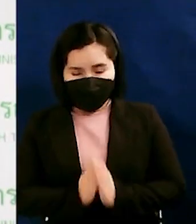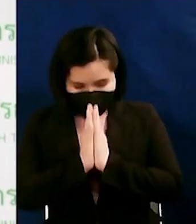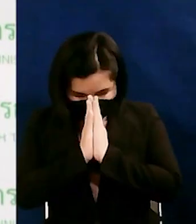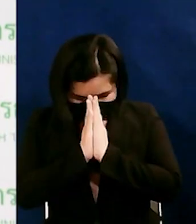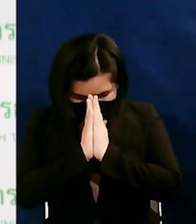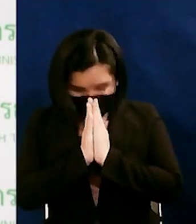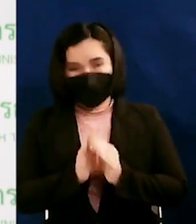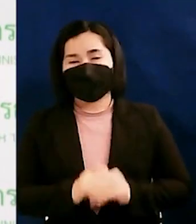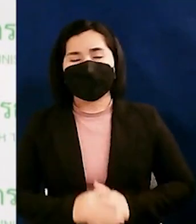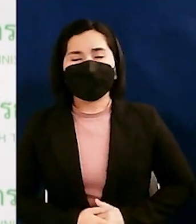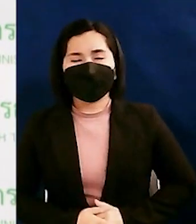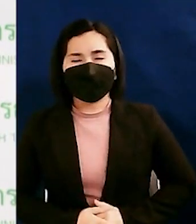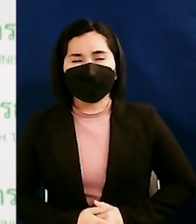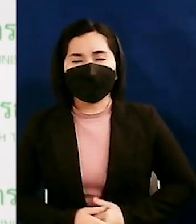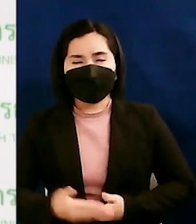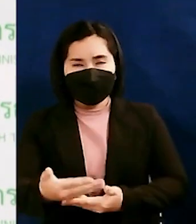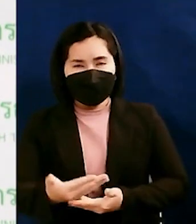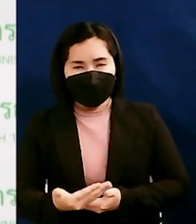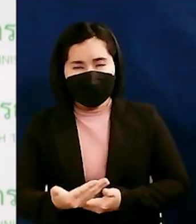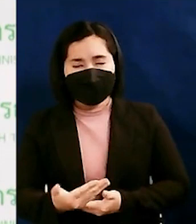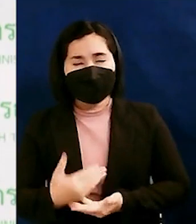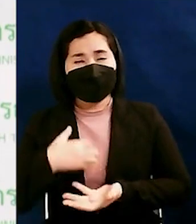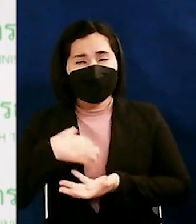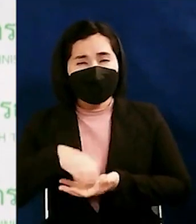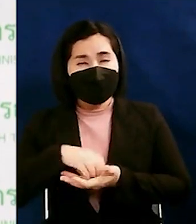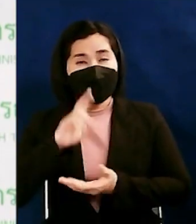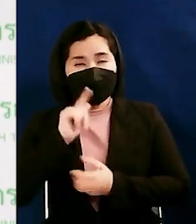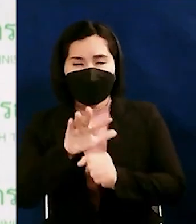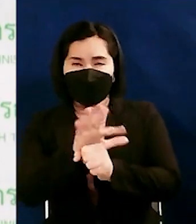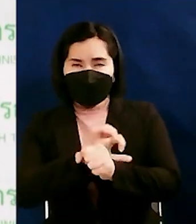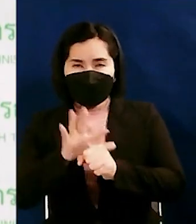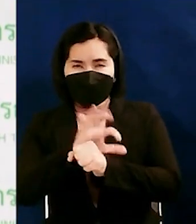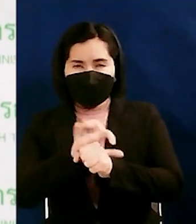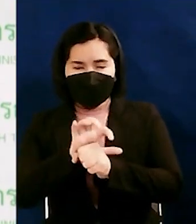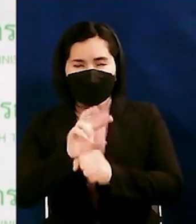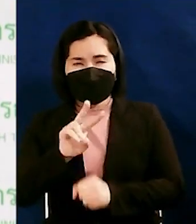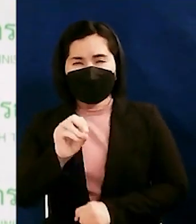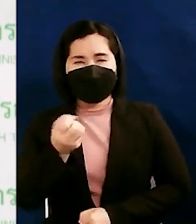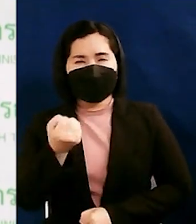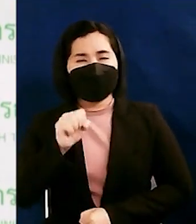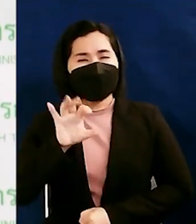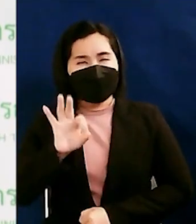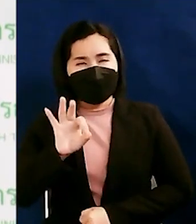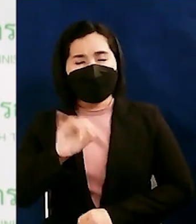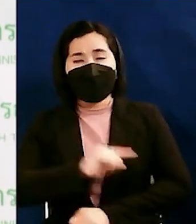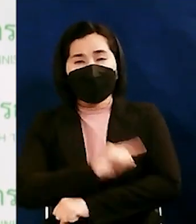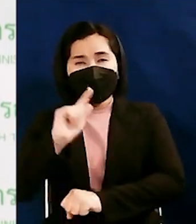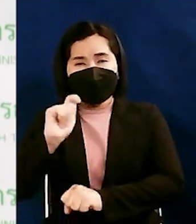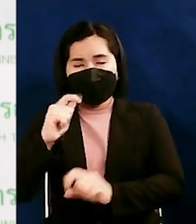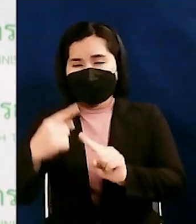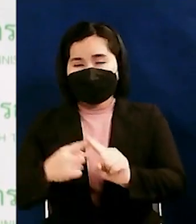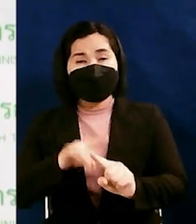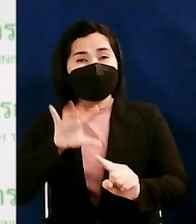วัสดีค่ะขอต้อนรับสู่ศูนย์แถลงข่าวโรคติดเชื้อไวรัสโคโรนา2019ประจำวันอังคารที่7